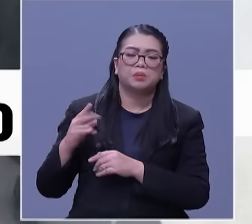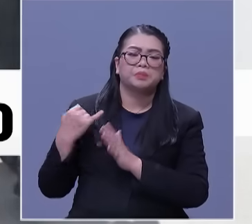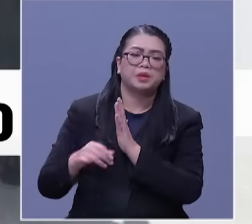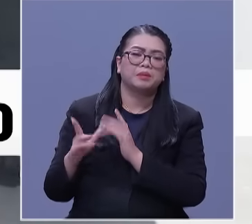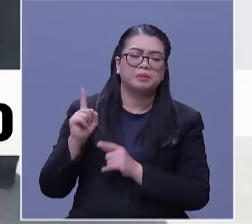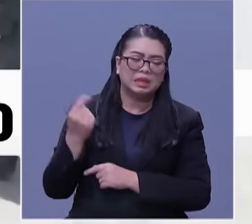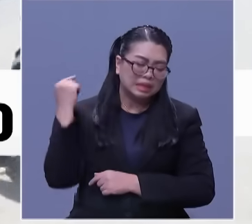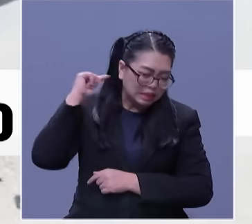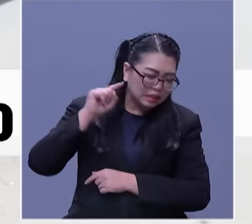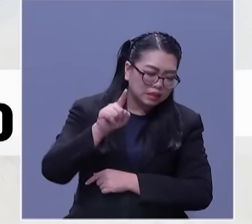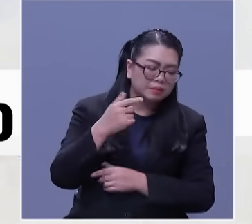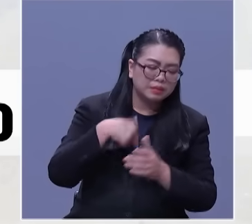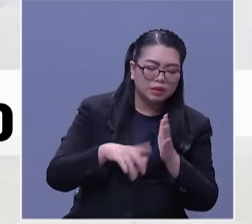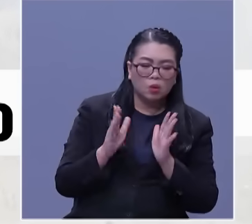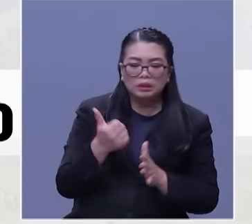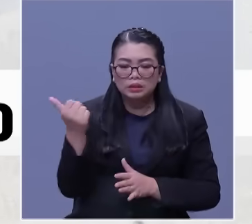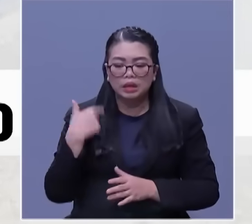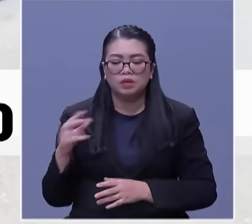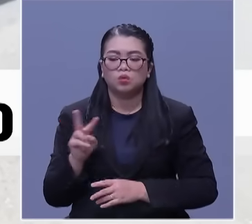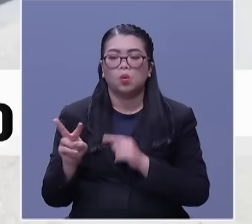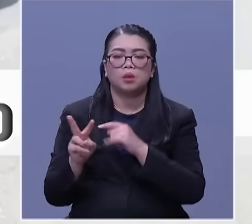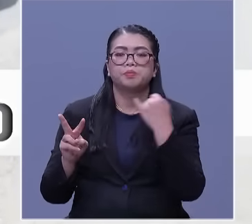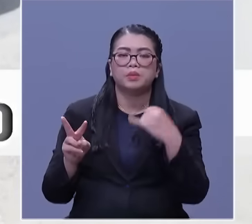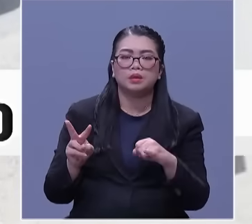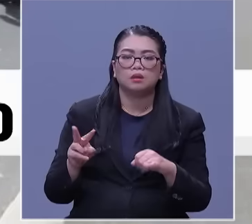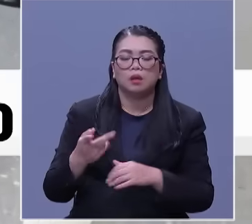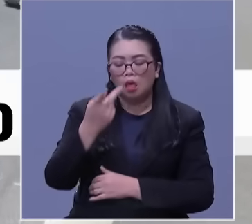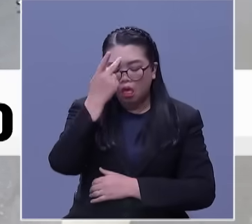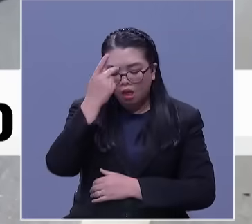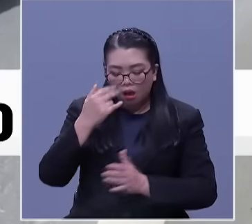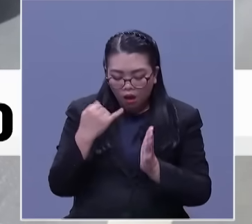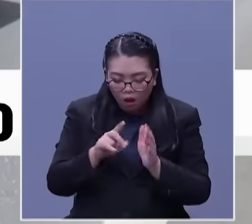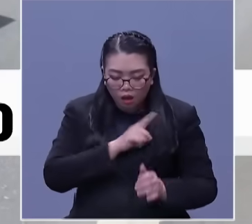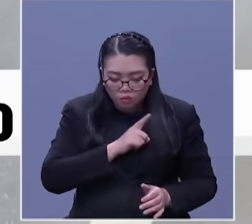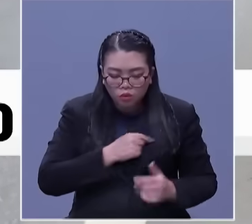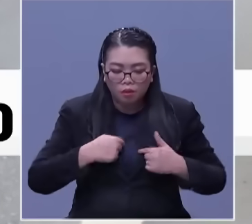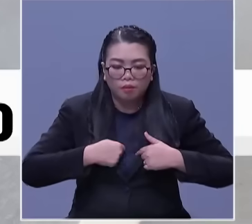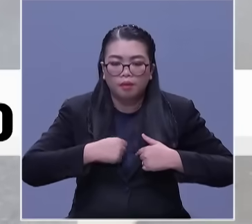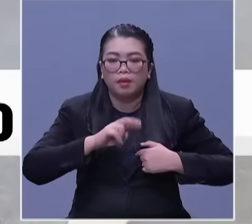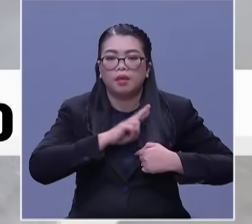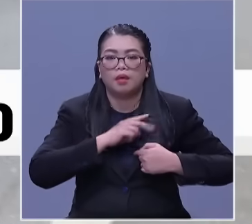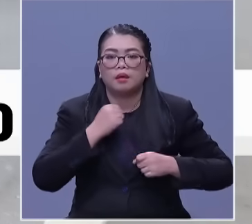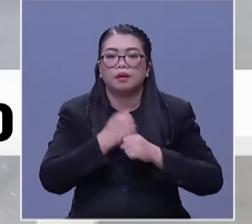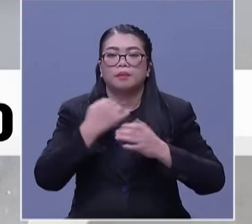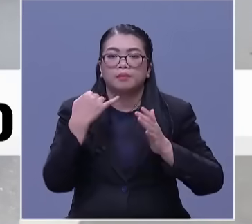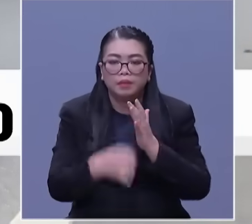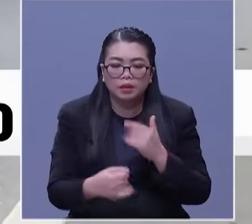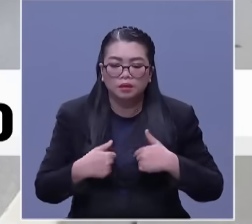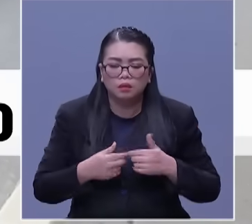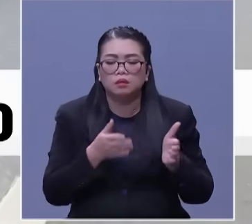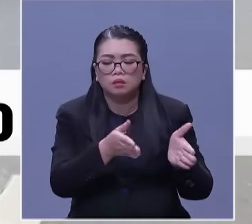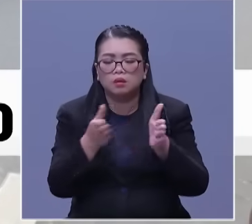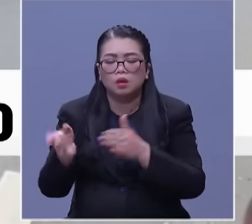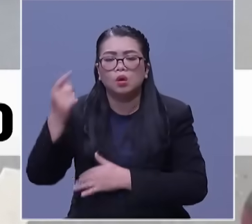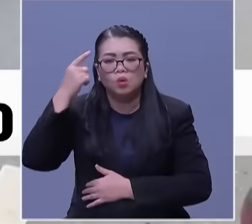โม่งอยู่เบื้องหลังแล้วก็จัดฉากให้ทั้งคู่ต้องรับผิดชอบโดยเลี่ยงไม่ได้ข้อเท็จจริงทุกฝ่ายรู้